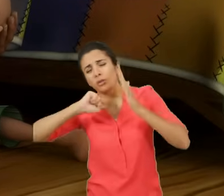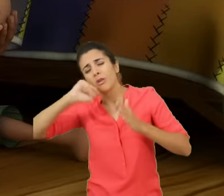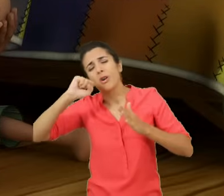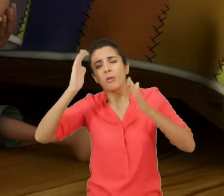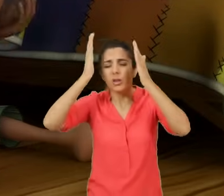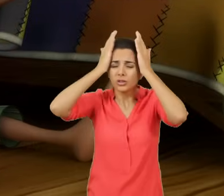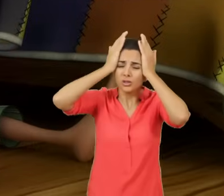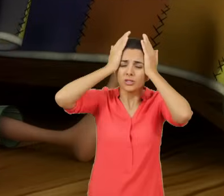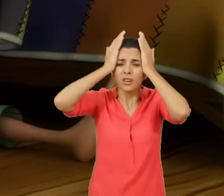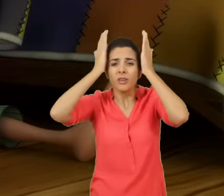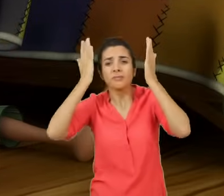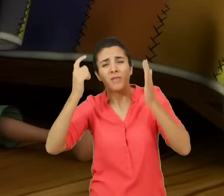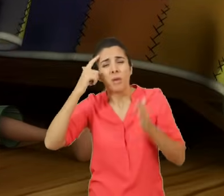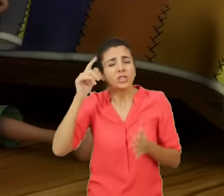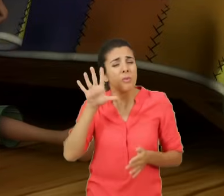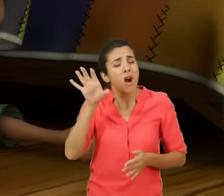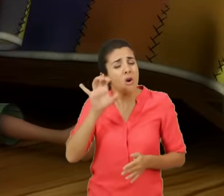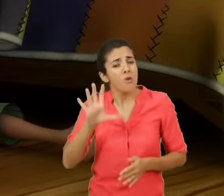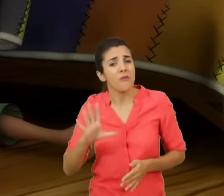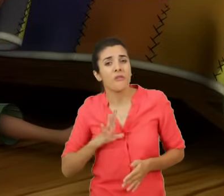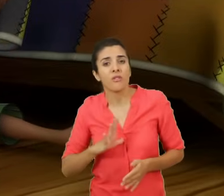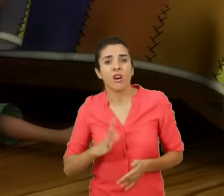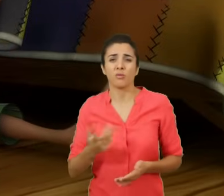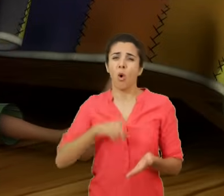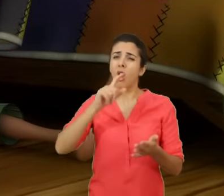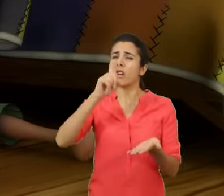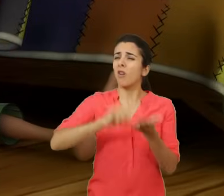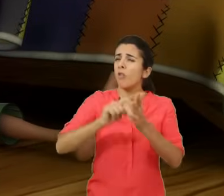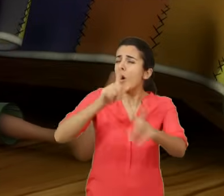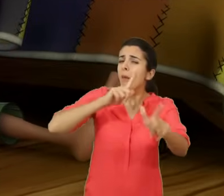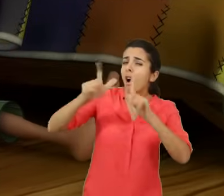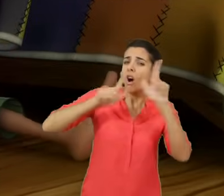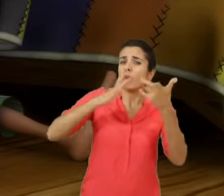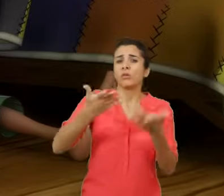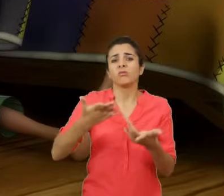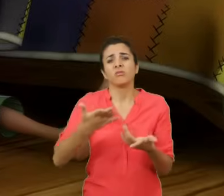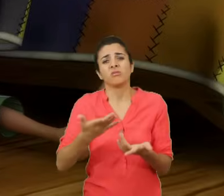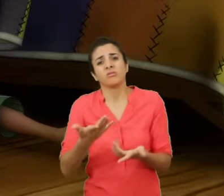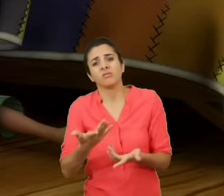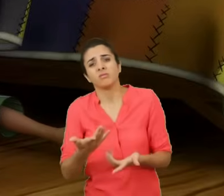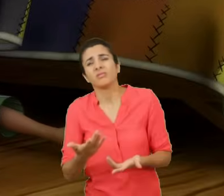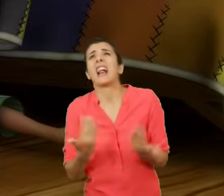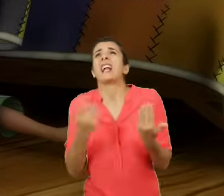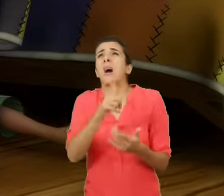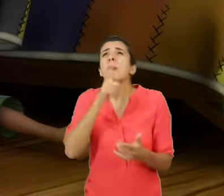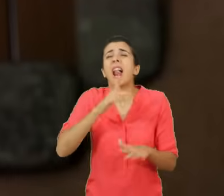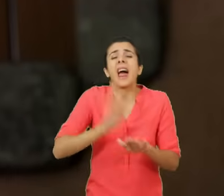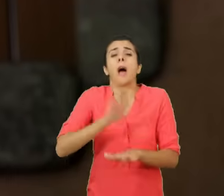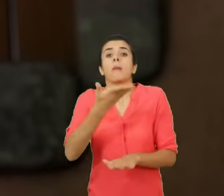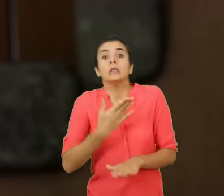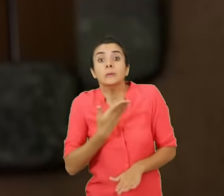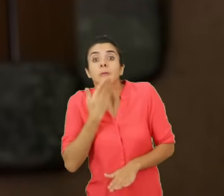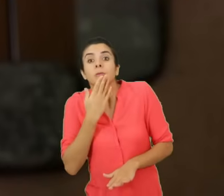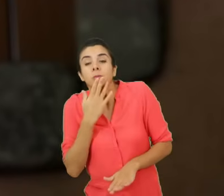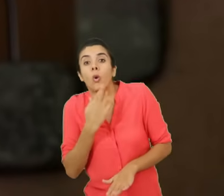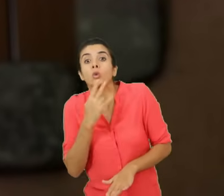Başım. Başım ağrıyor. Bu horoz da bas bağırıyor. Keşke sabahın körü... Aniden eliyle ağzını kapattı